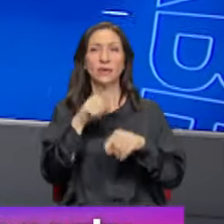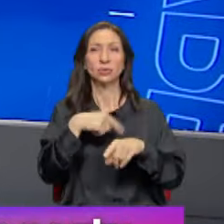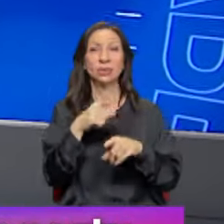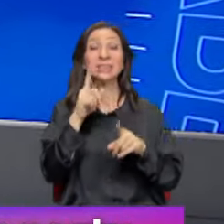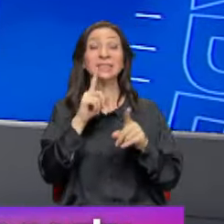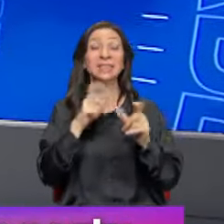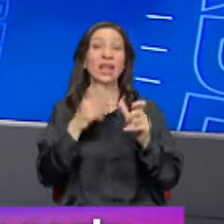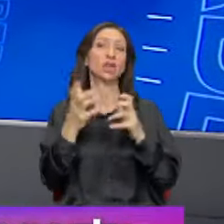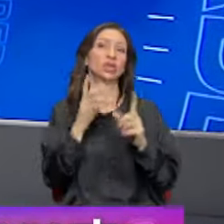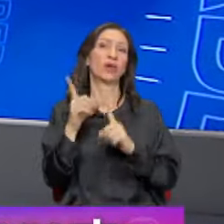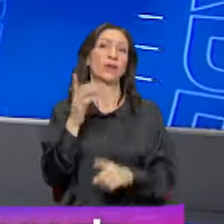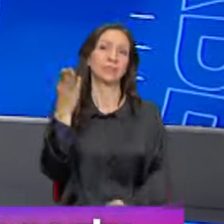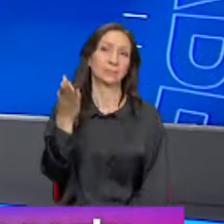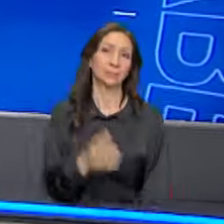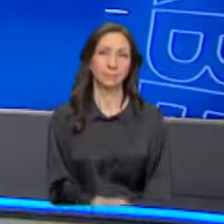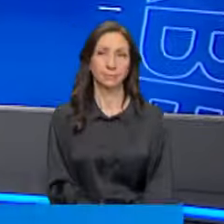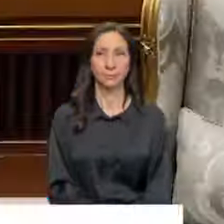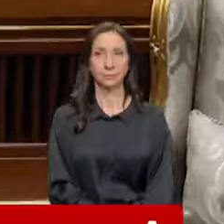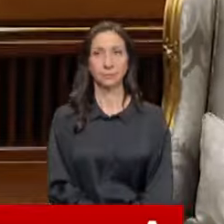Ateş davası.